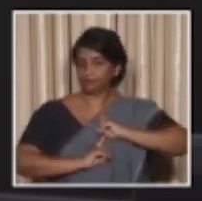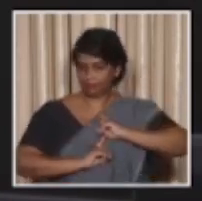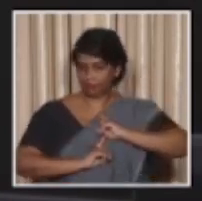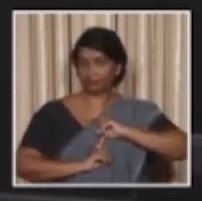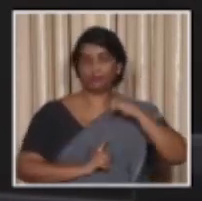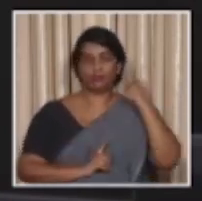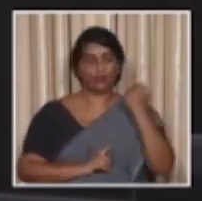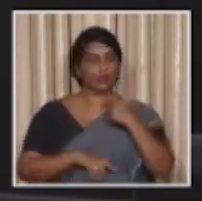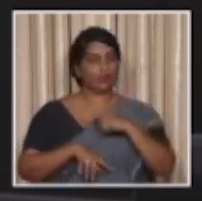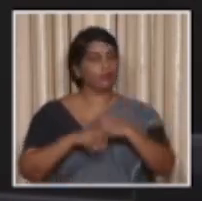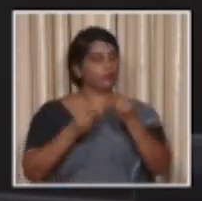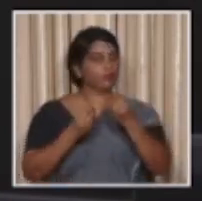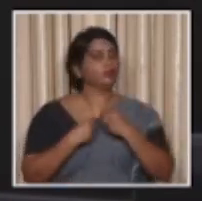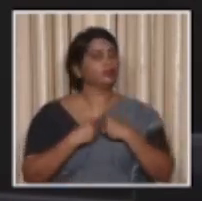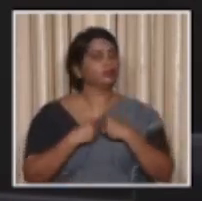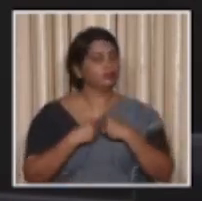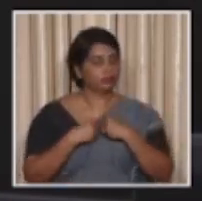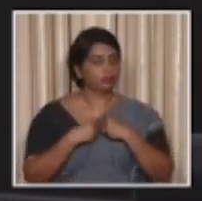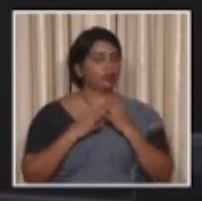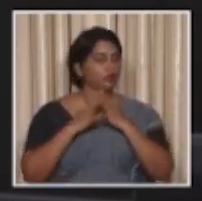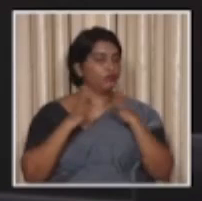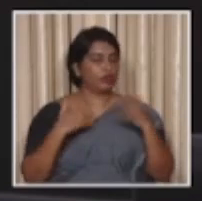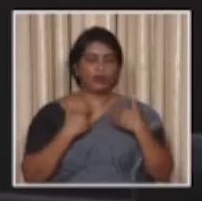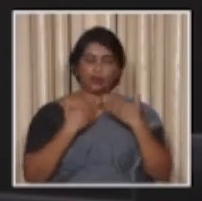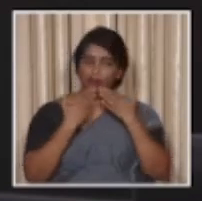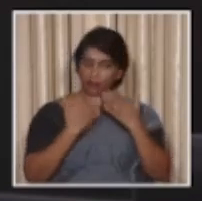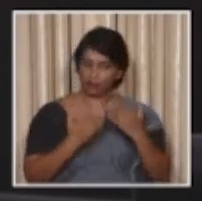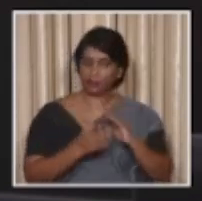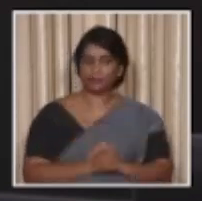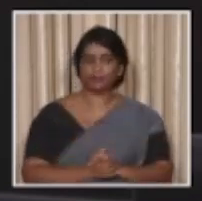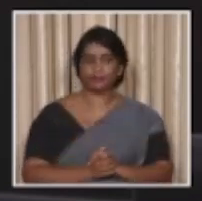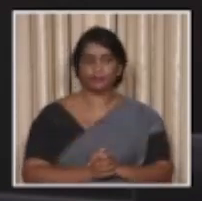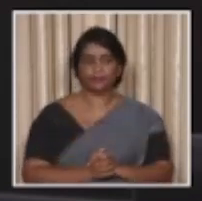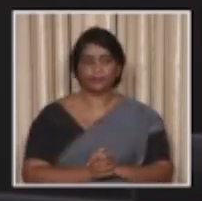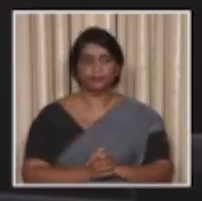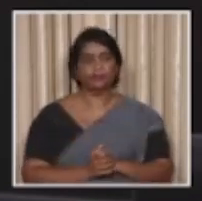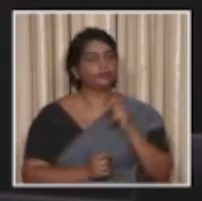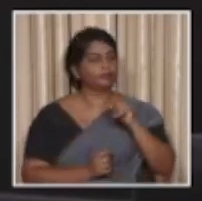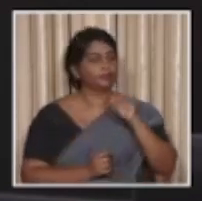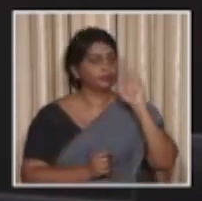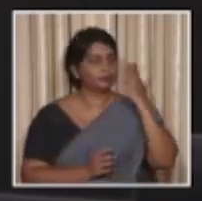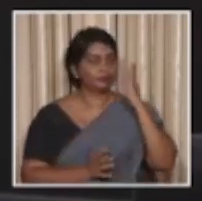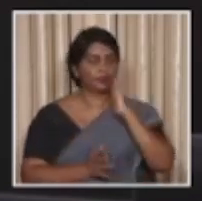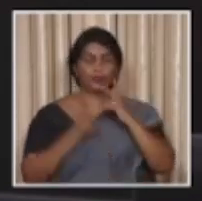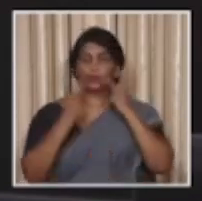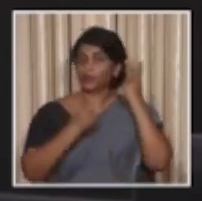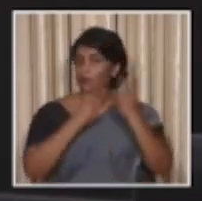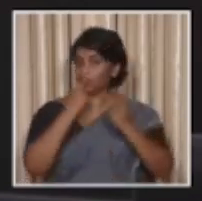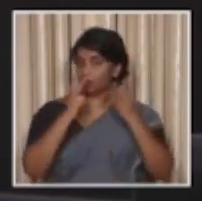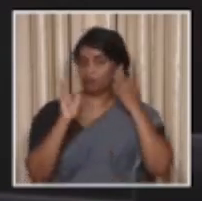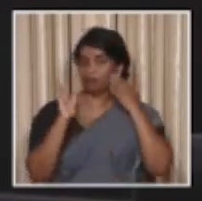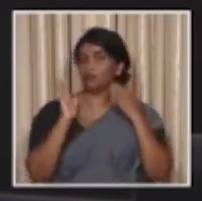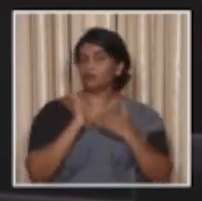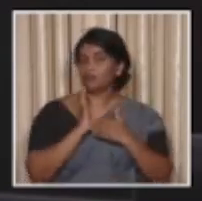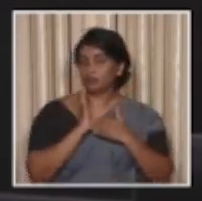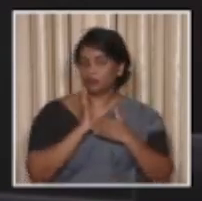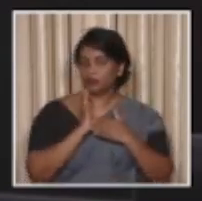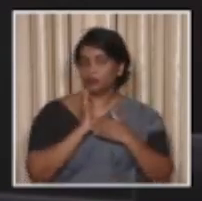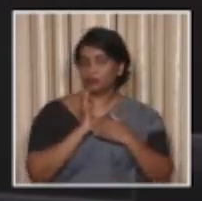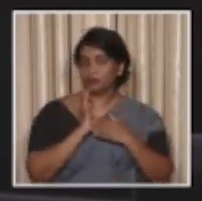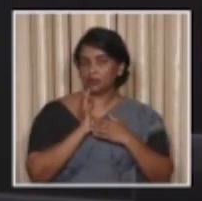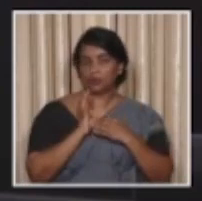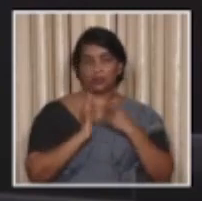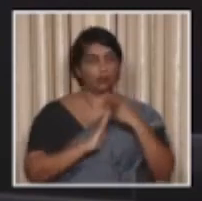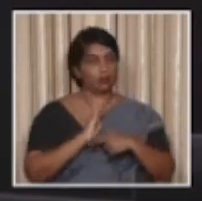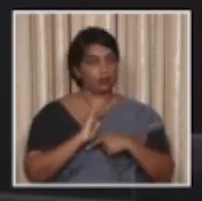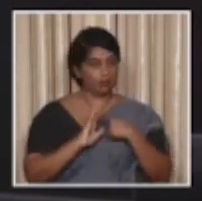කතා කරන්න අවස්ථාවක් ලැබීම අපි බොහොම අගය කරන කාරණාවක්. විශේෂයෙන්ම සංචාරක ක්ෂේත්‍රය ගත්තහම